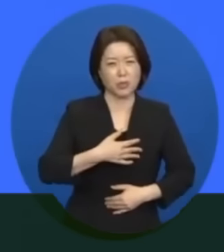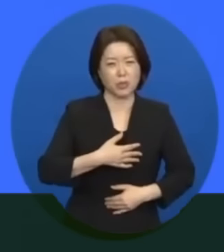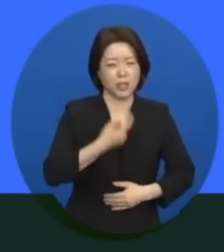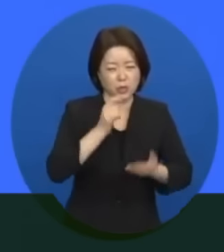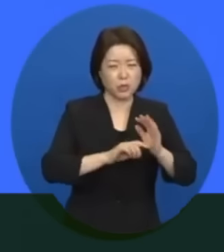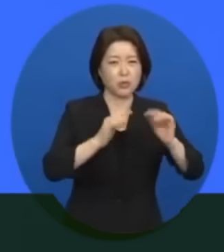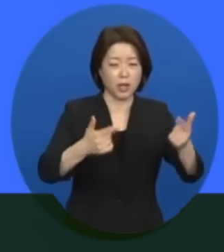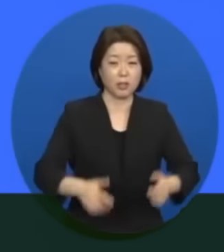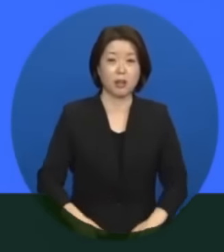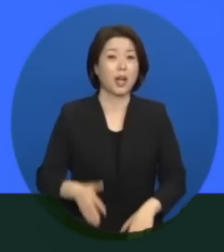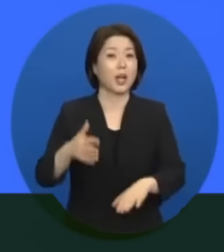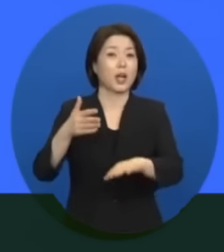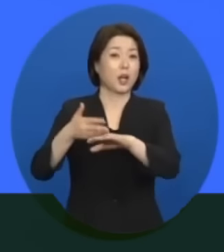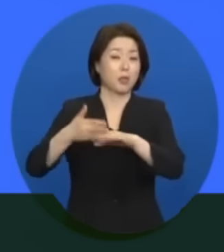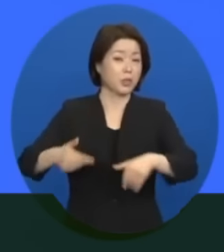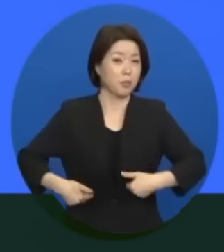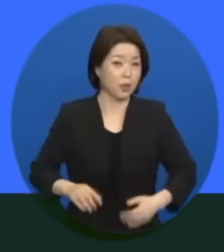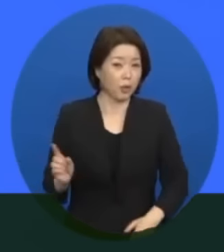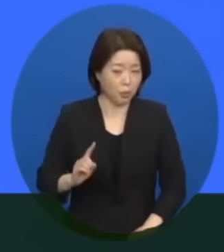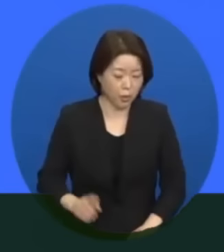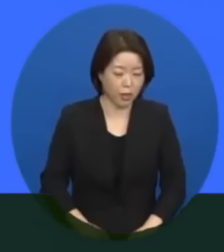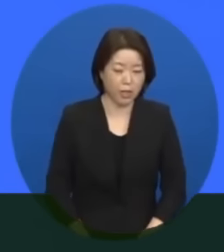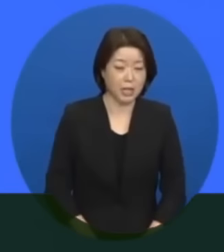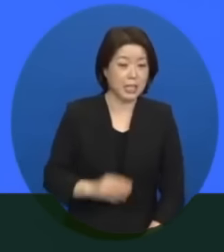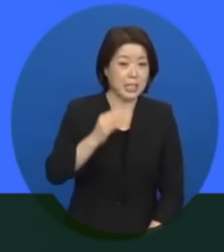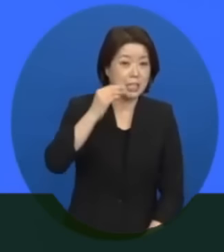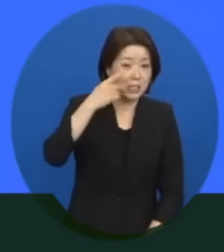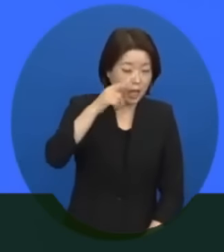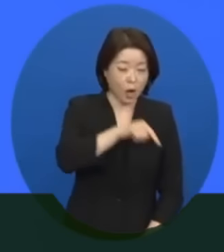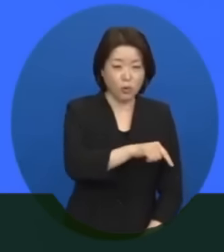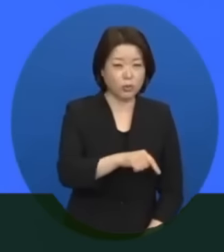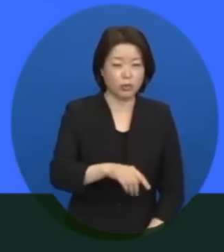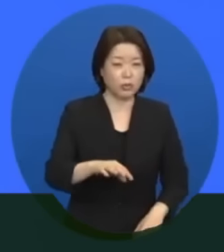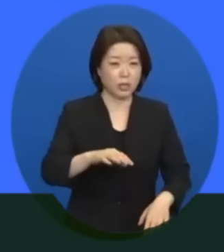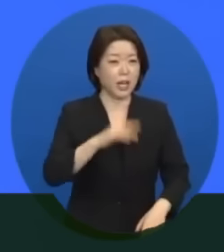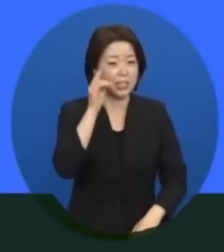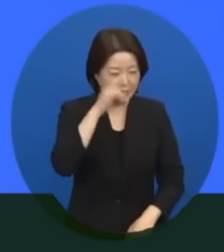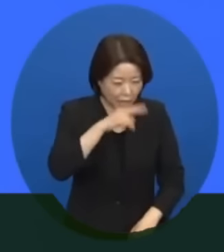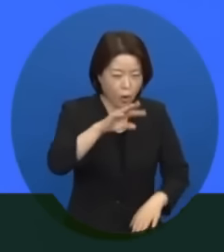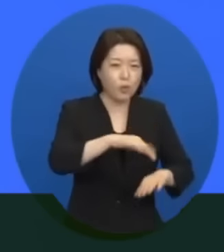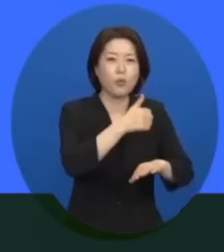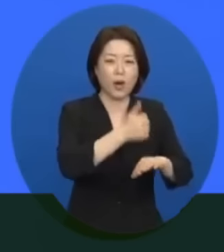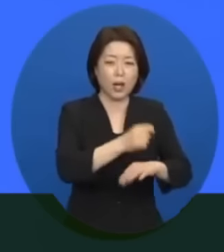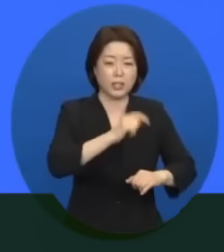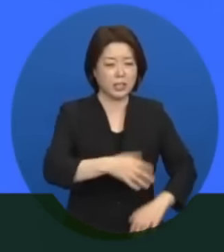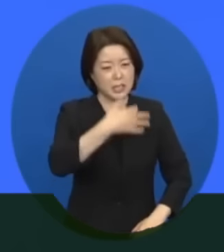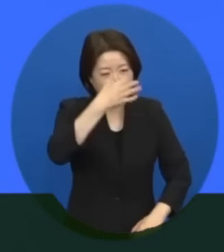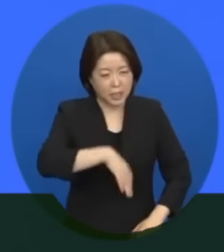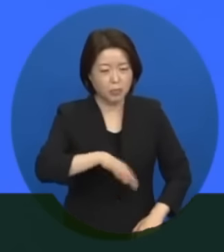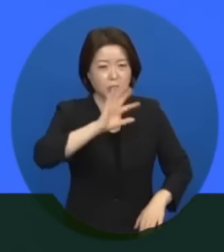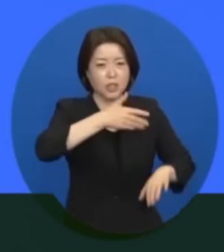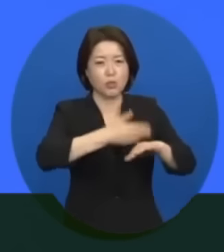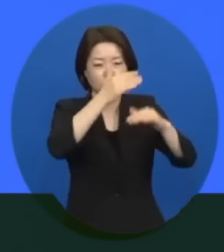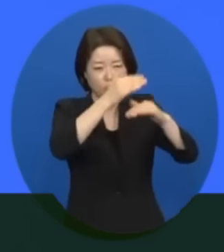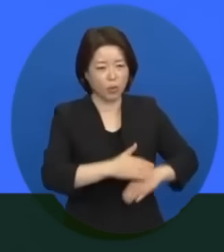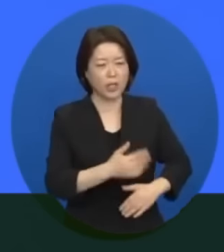됩니다 왠지 아십니까 이 과정을 사울은 겪지 않았어요 사울 왕은이 과정을 안 하고 패스했어요